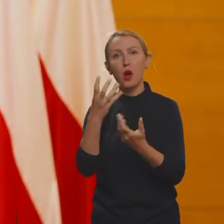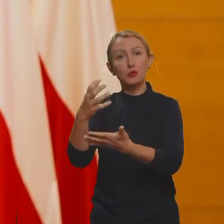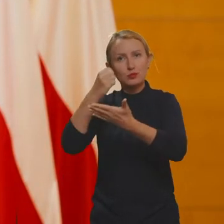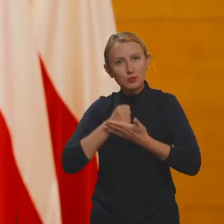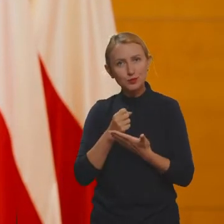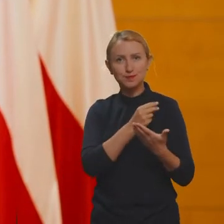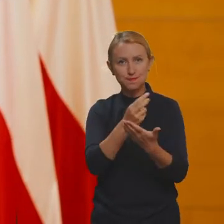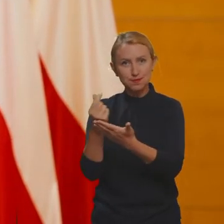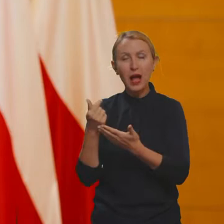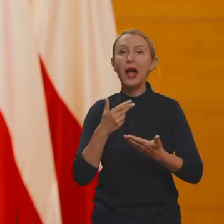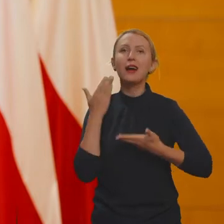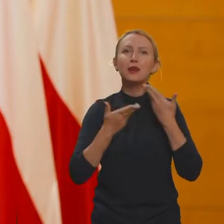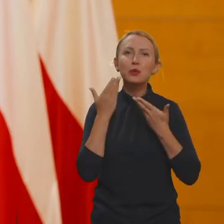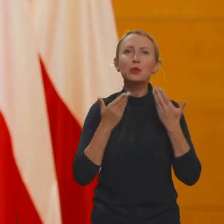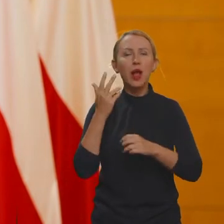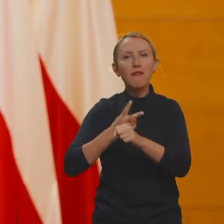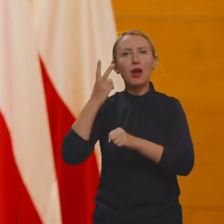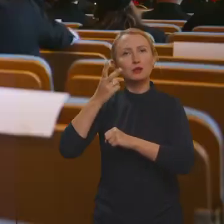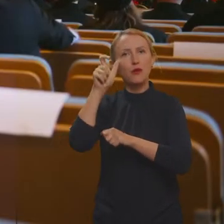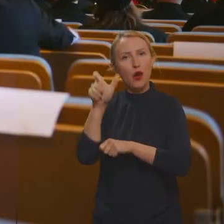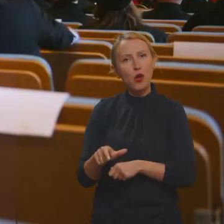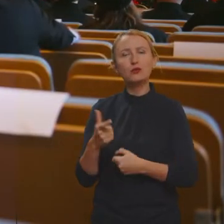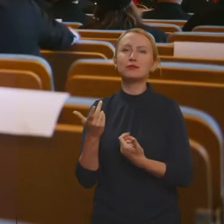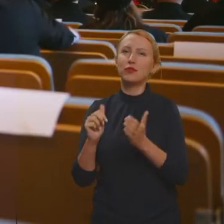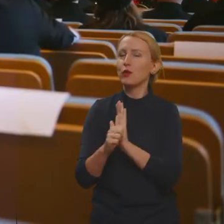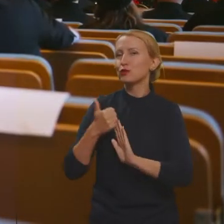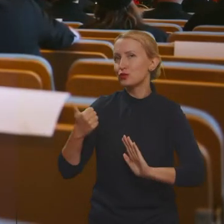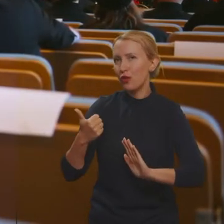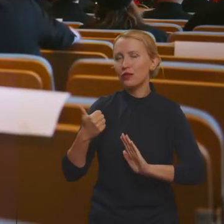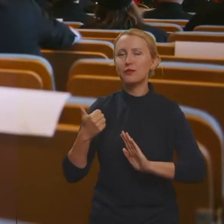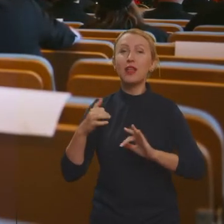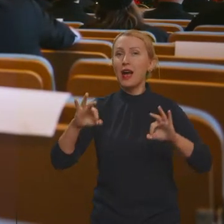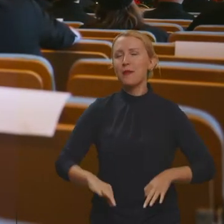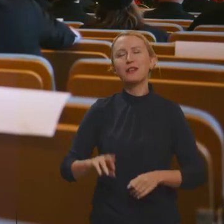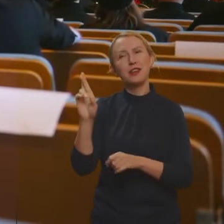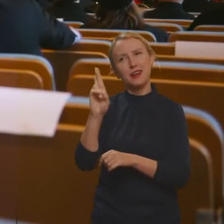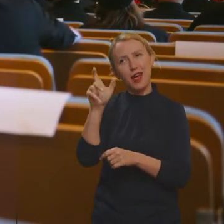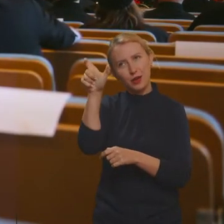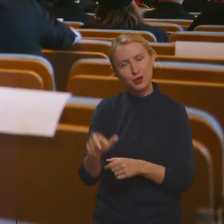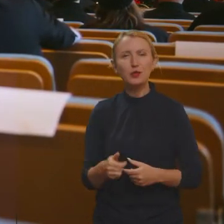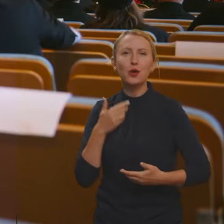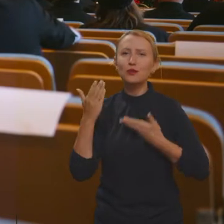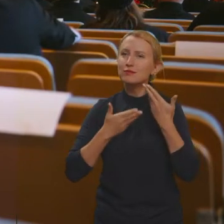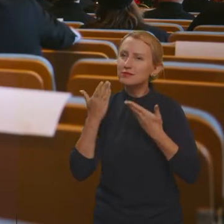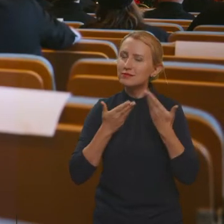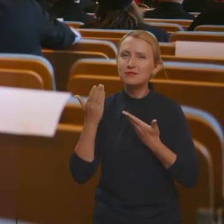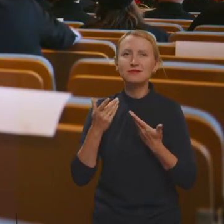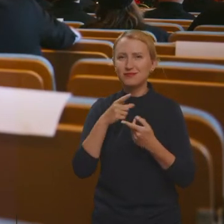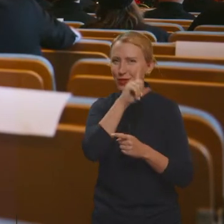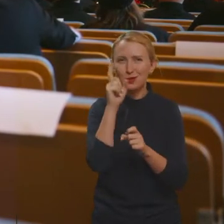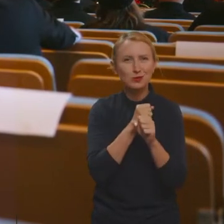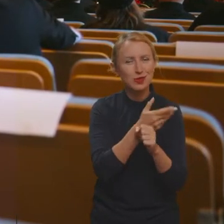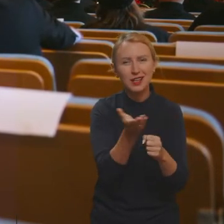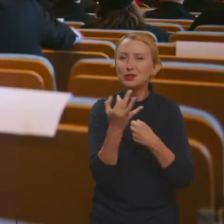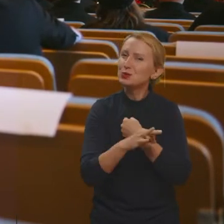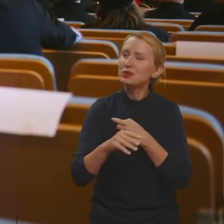środków, gratuluję wszystkim awansowanym, wyróżnionym, a pani rektor gratuluje wspaniałej kadry i myślę